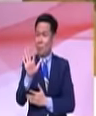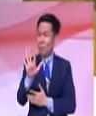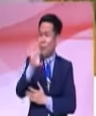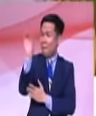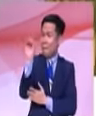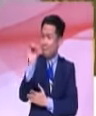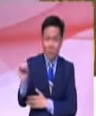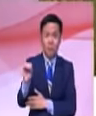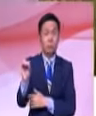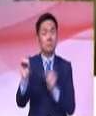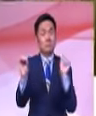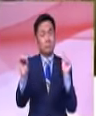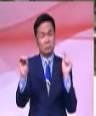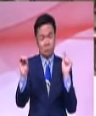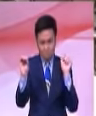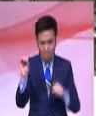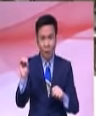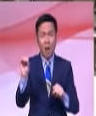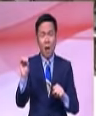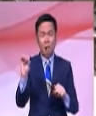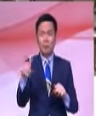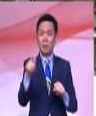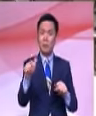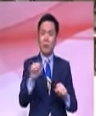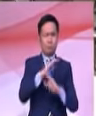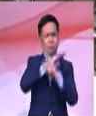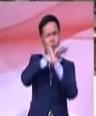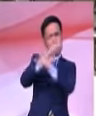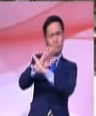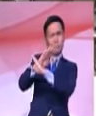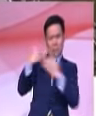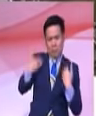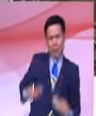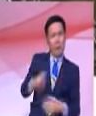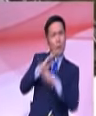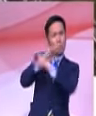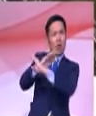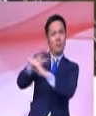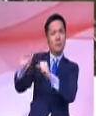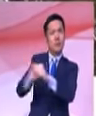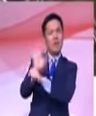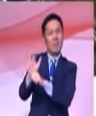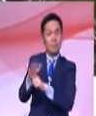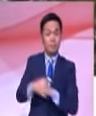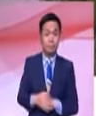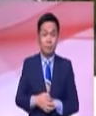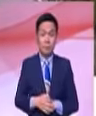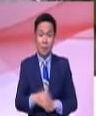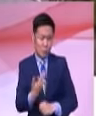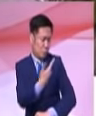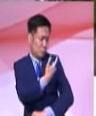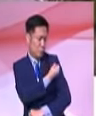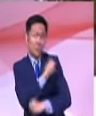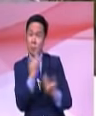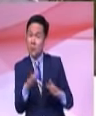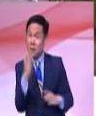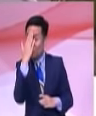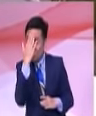95% mampu untuk memberikan imuniti kepada tubuh badan kita. Saya berani ambil vaksin